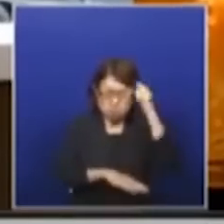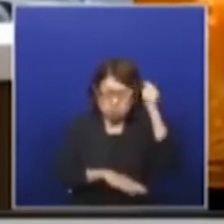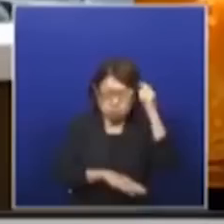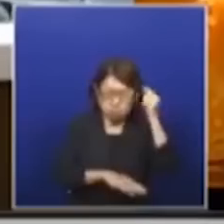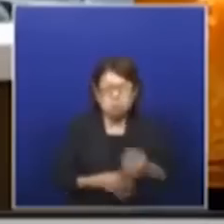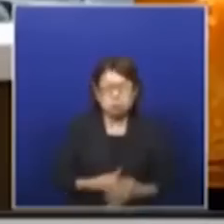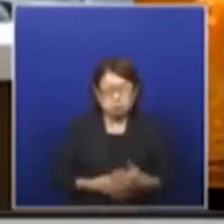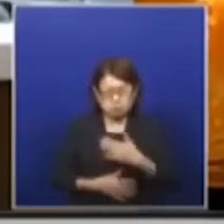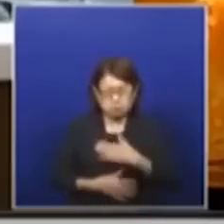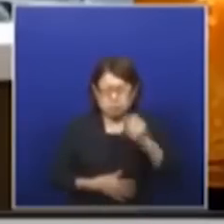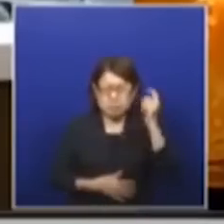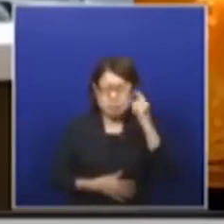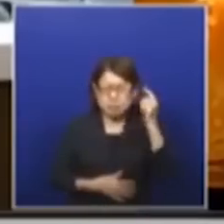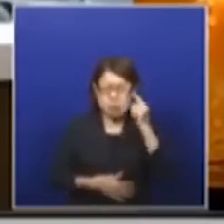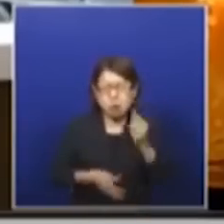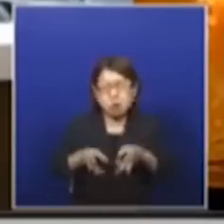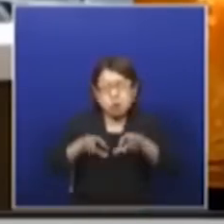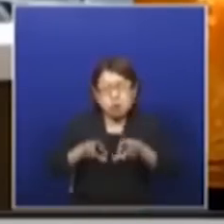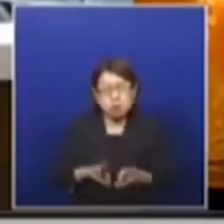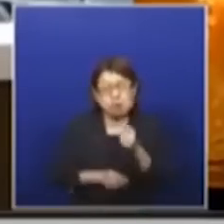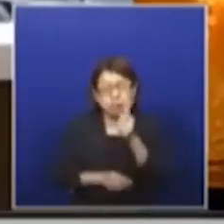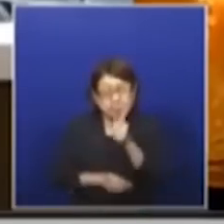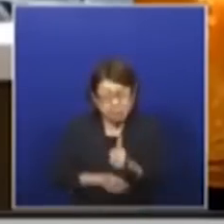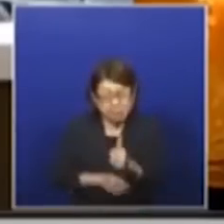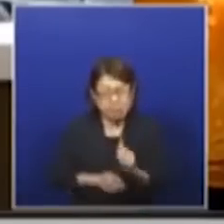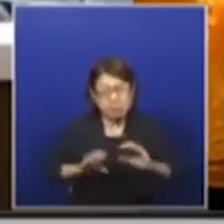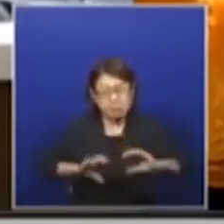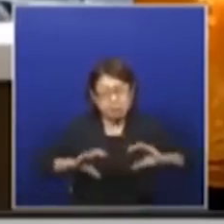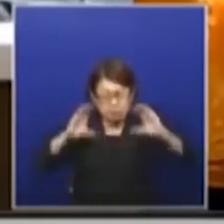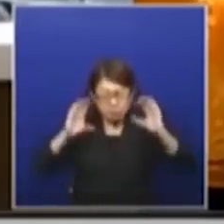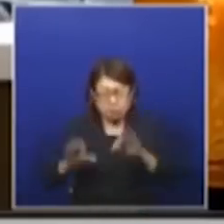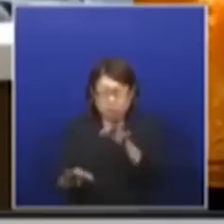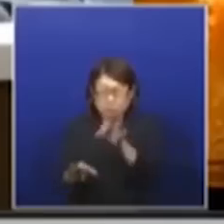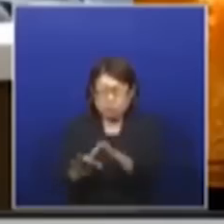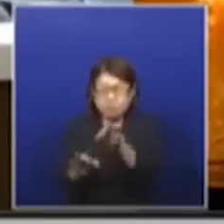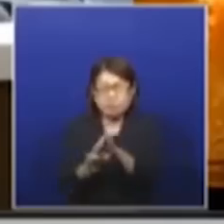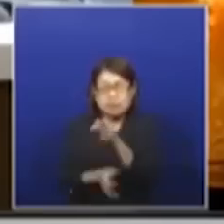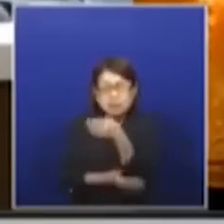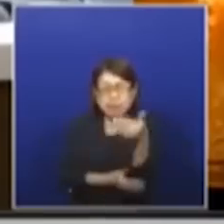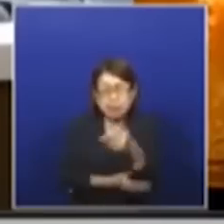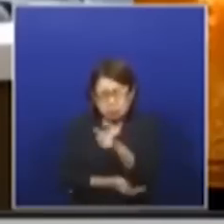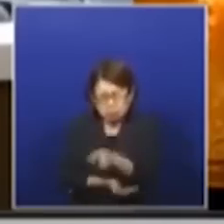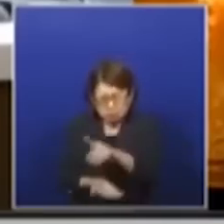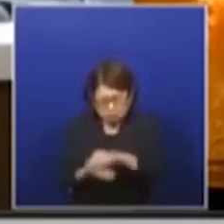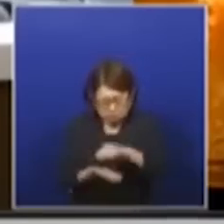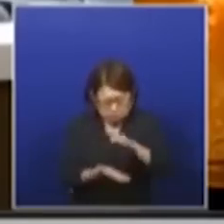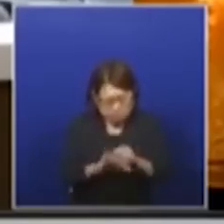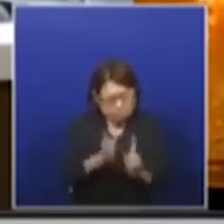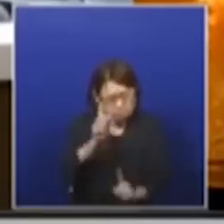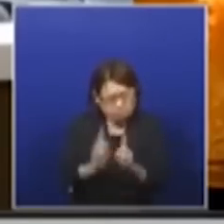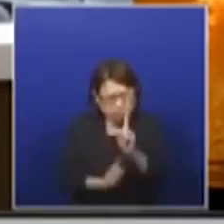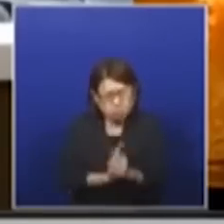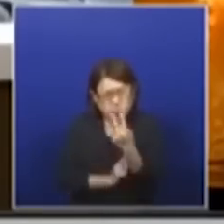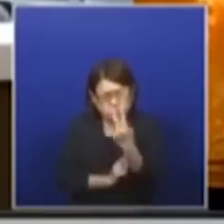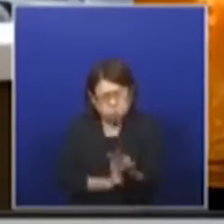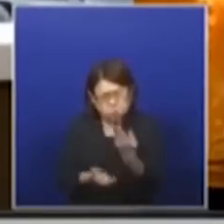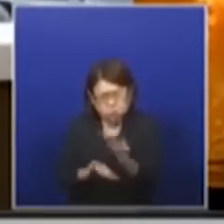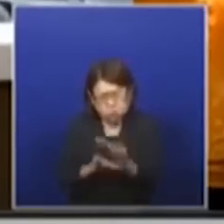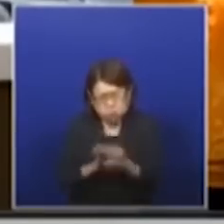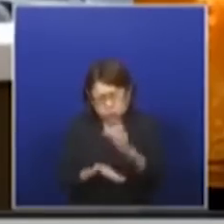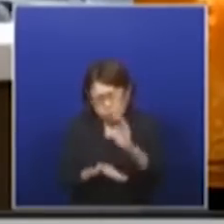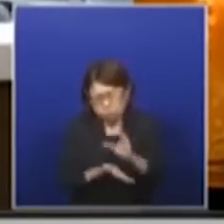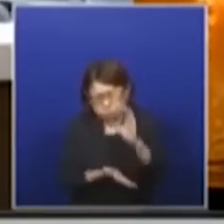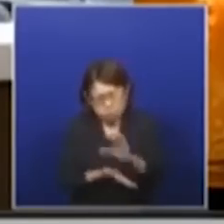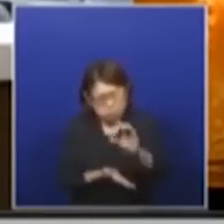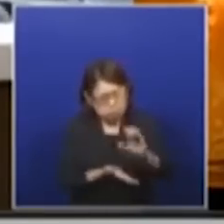คิดว่าทางที่ดีรัฐบาลและแบงก์ชาติควรจะมีการประเมินและจัดสรรงบประมาณใหม่ในการช่วยเหลือกลุ่มต่างๆให้เป็นธร